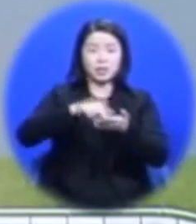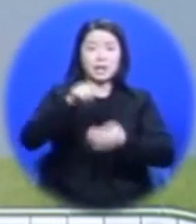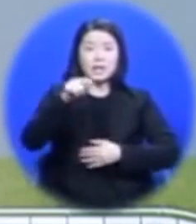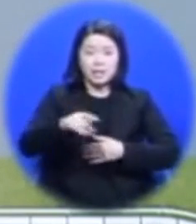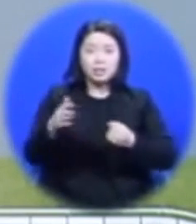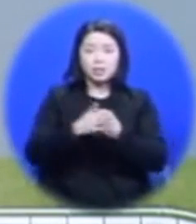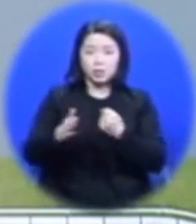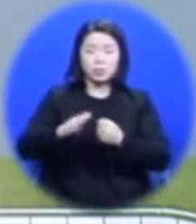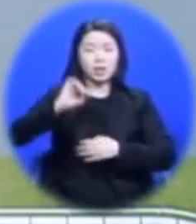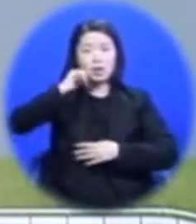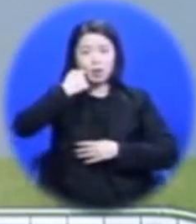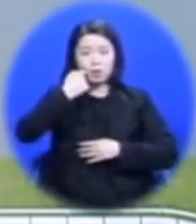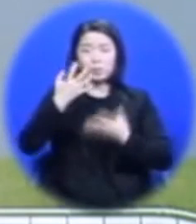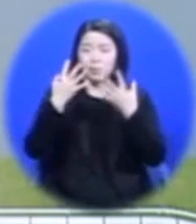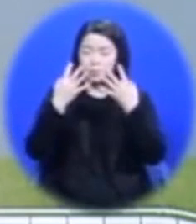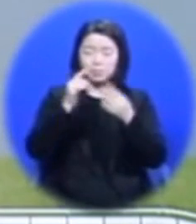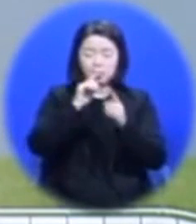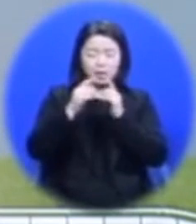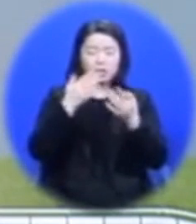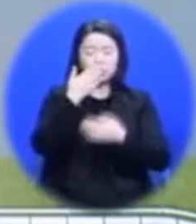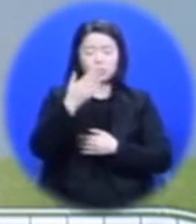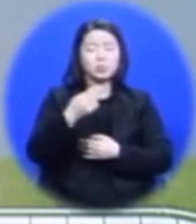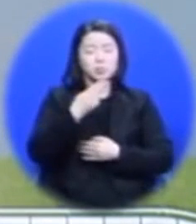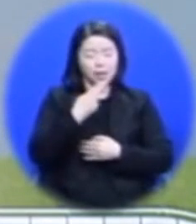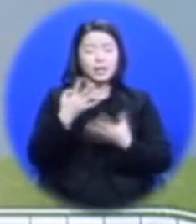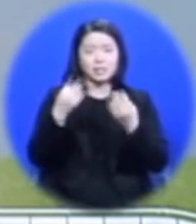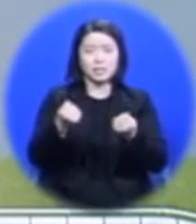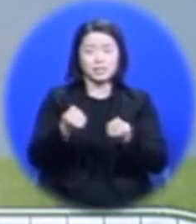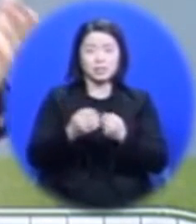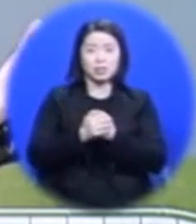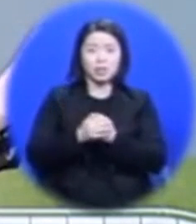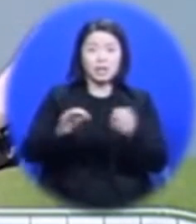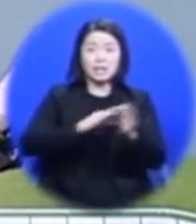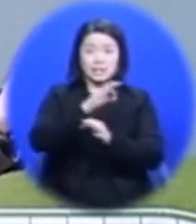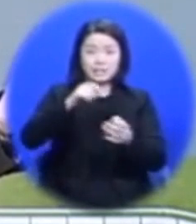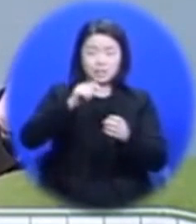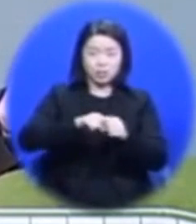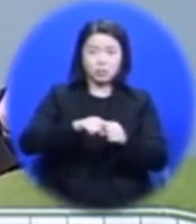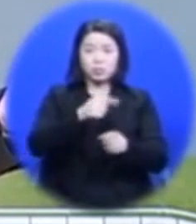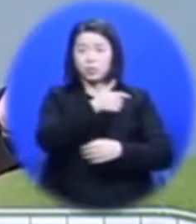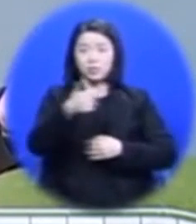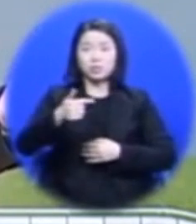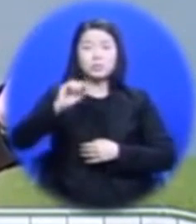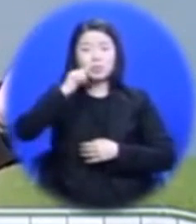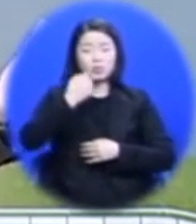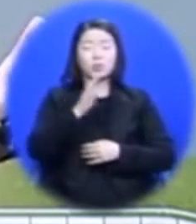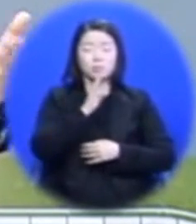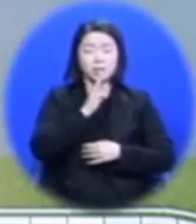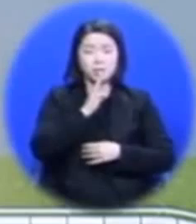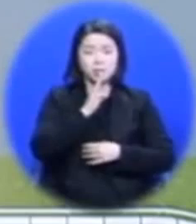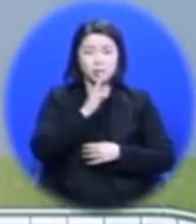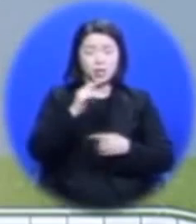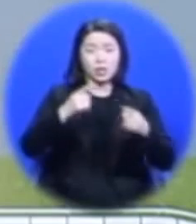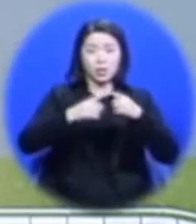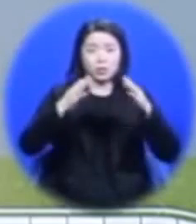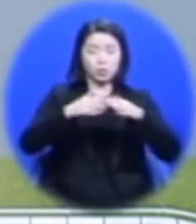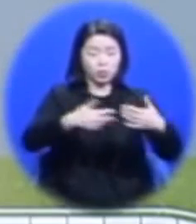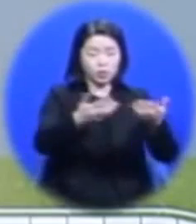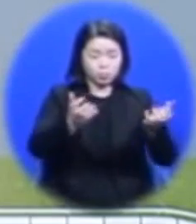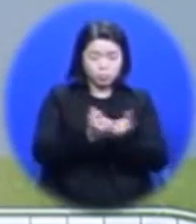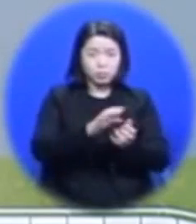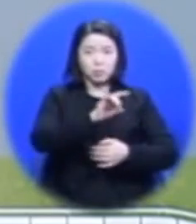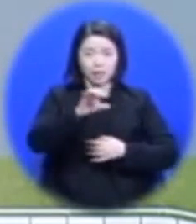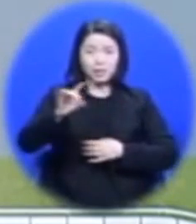때문에 어려움이 말할 수 없이 많습니다. 재정적인 어려움이 우선 큽니다. 교회 부서마다